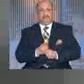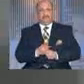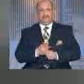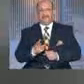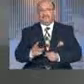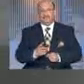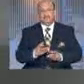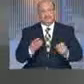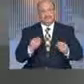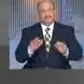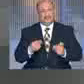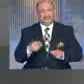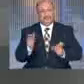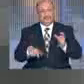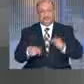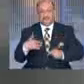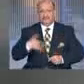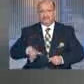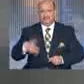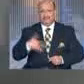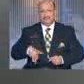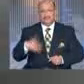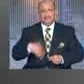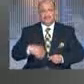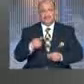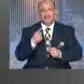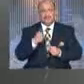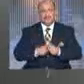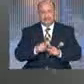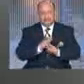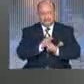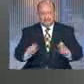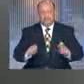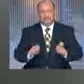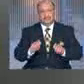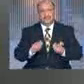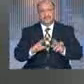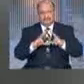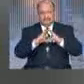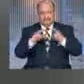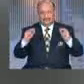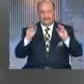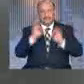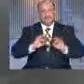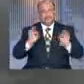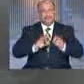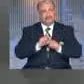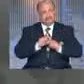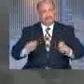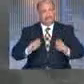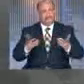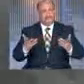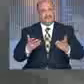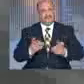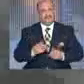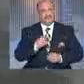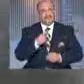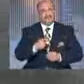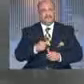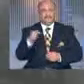في الواحات وسواء الضواحي تعتذر الكل، باش ينهضوا وينظفوا بلادهم ويعيشوا في محيط